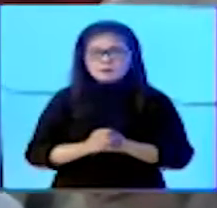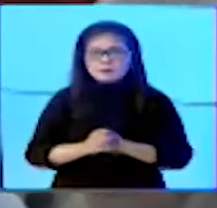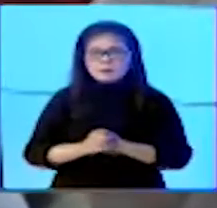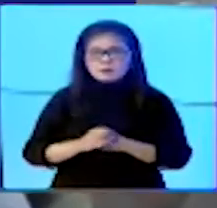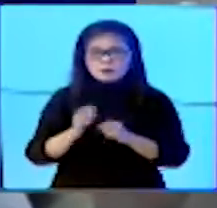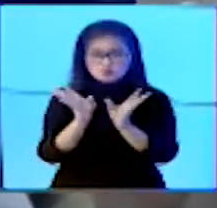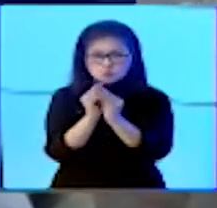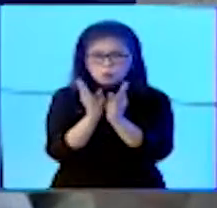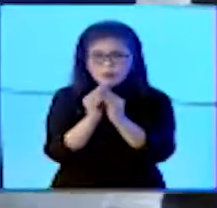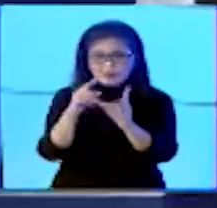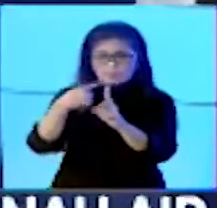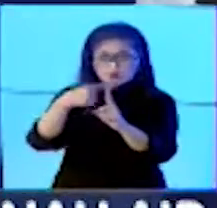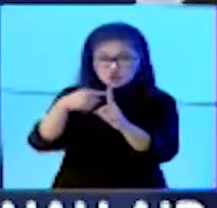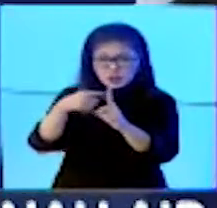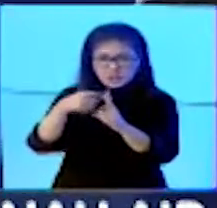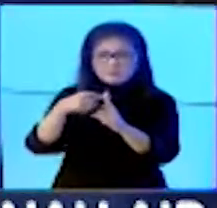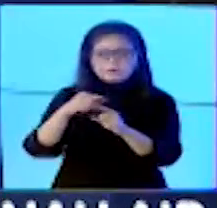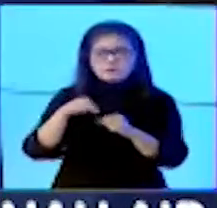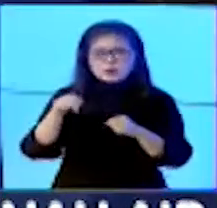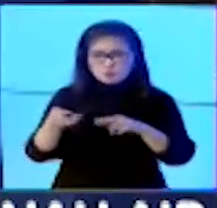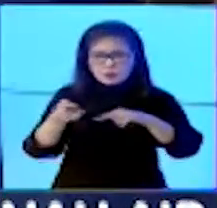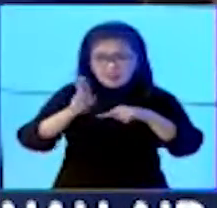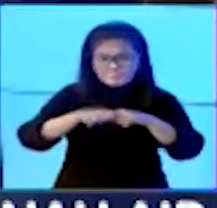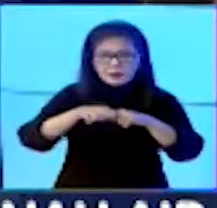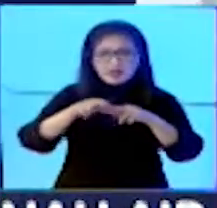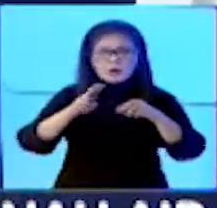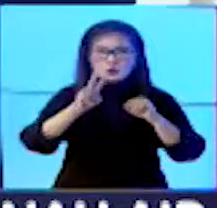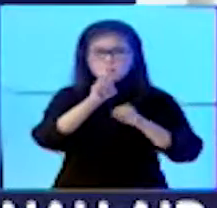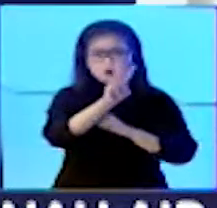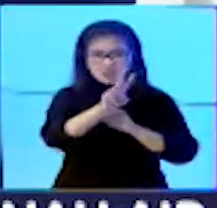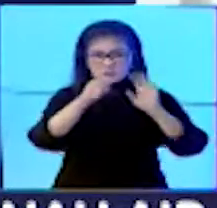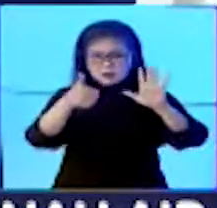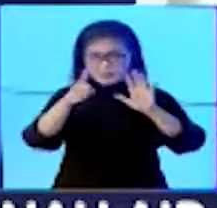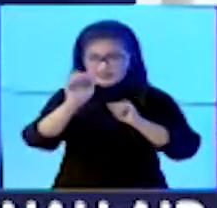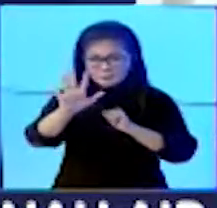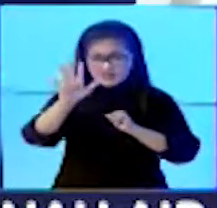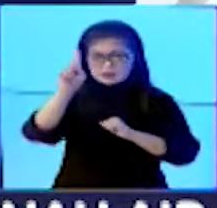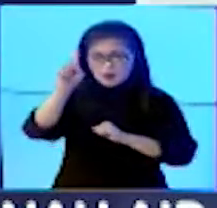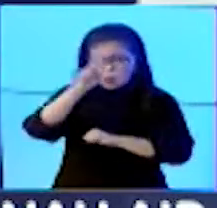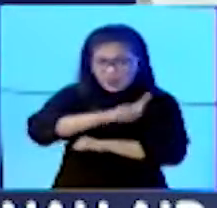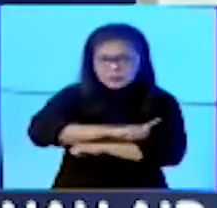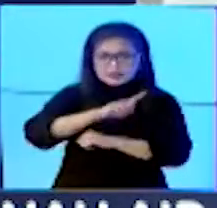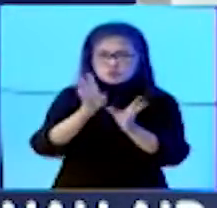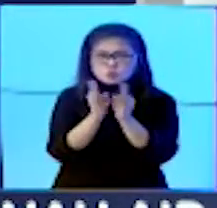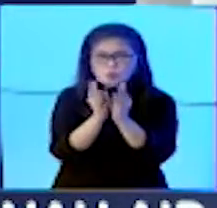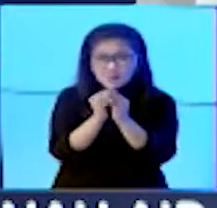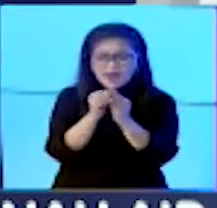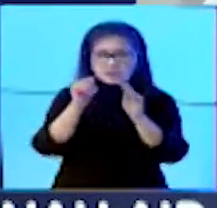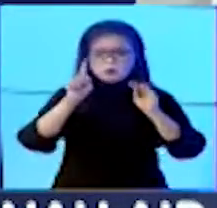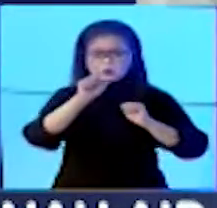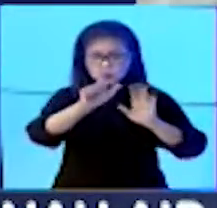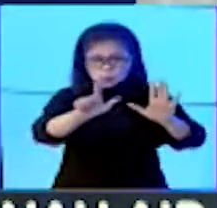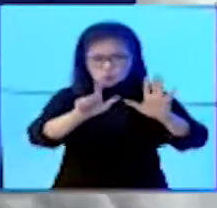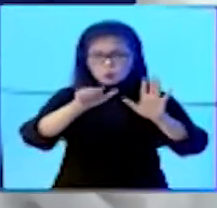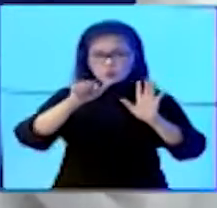Jumlah kasus positif juga terjadi penambahan sebanyak 265 kasus baru dalam sehari, hingga total menjadi